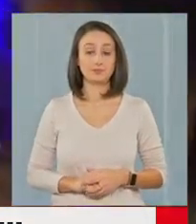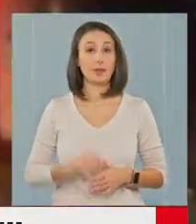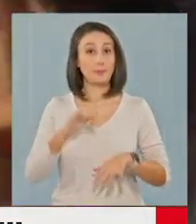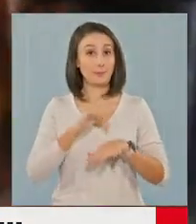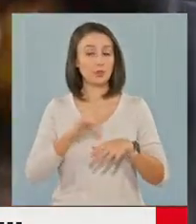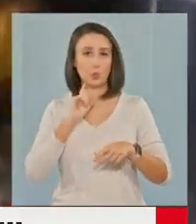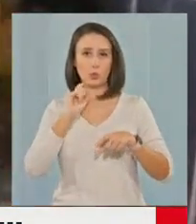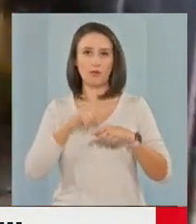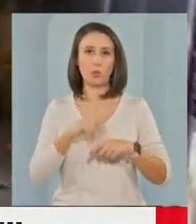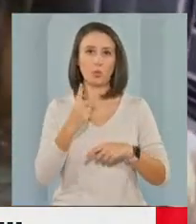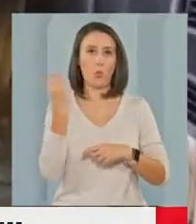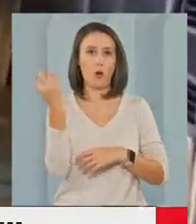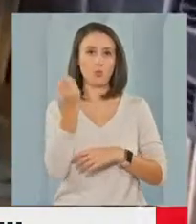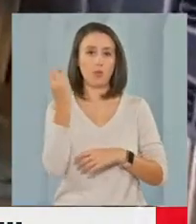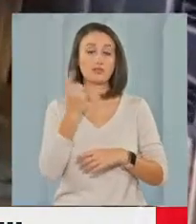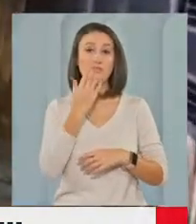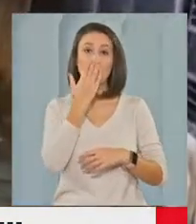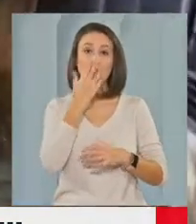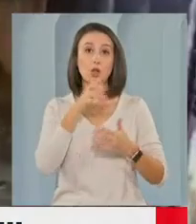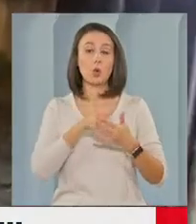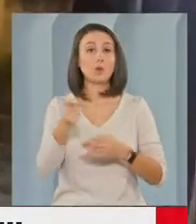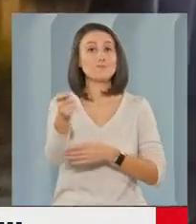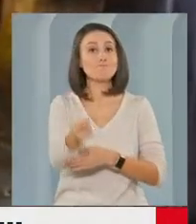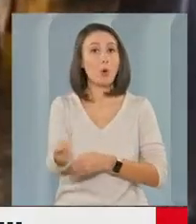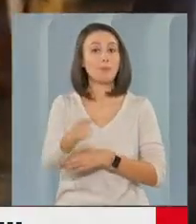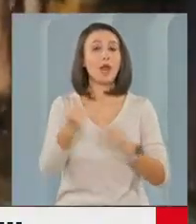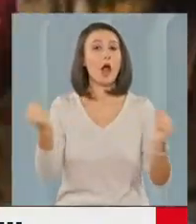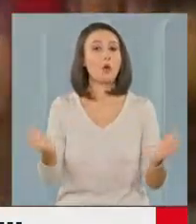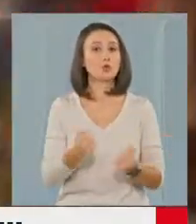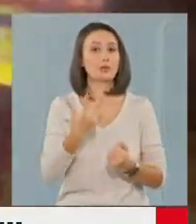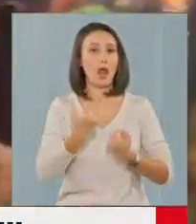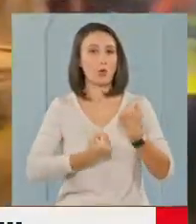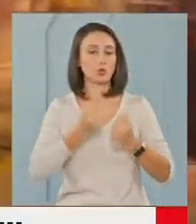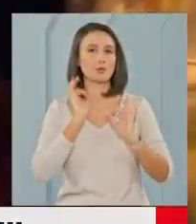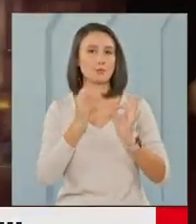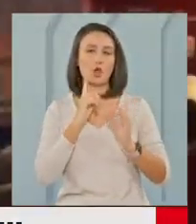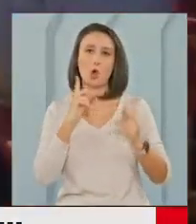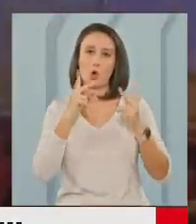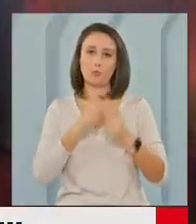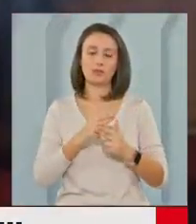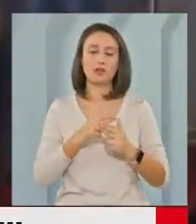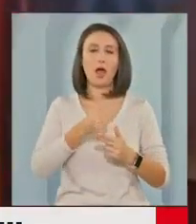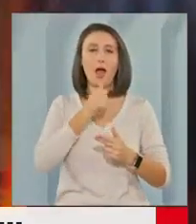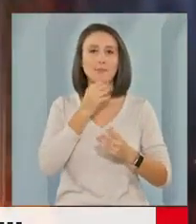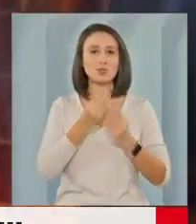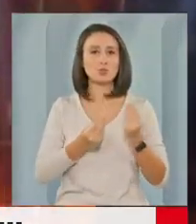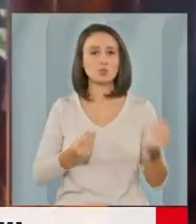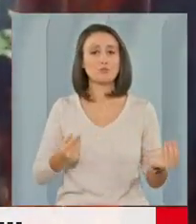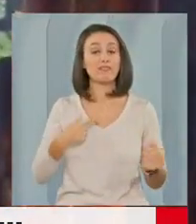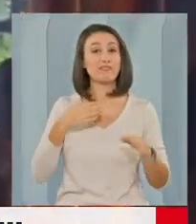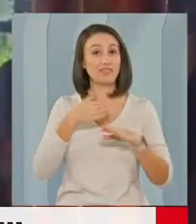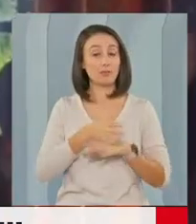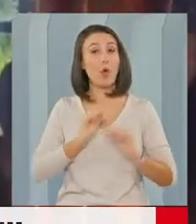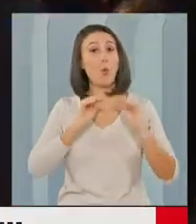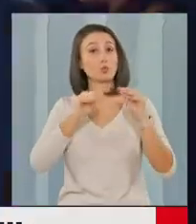Medicii au intervenit cu două ambulanțe. La fața locului, pompierii au acționat cu trei autospeciale de stingere cu apă și spumă. Victimele au